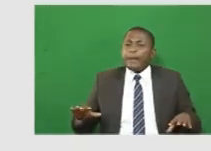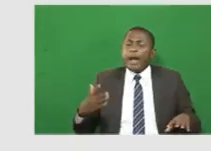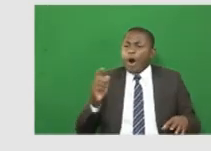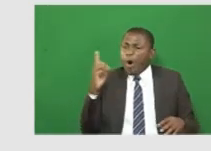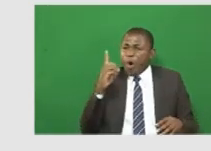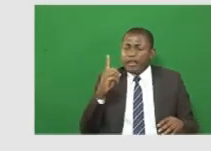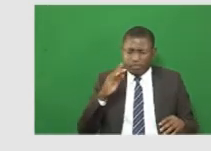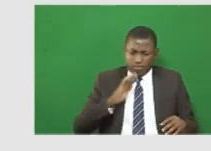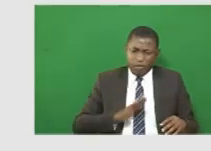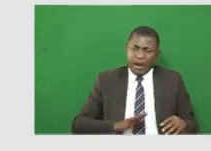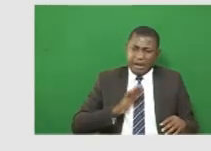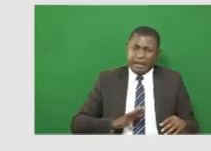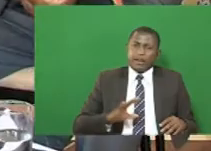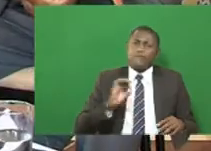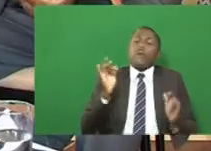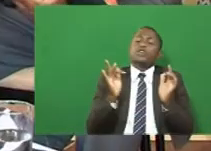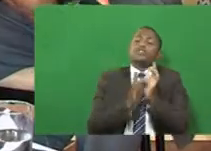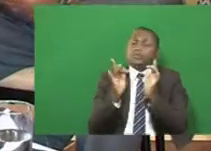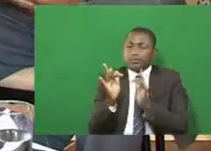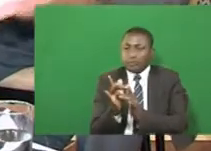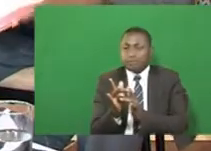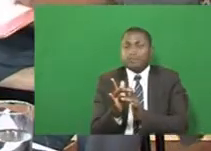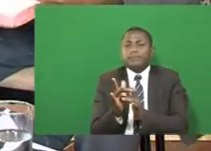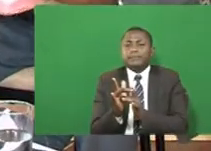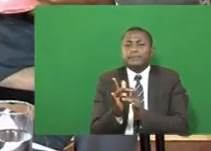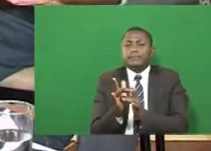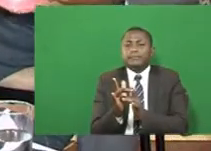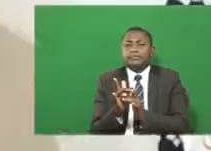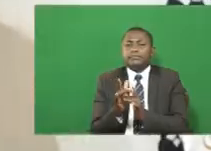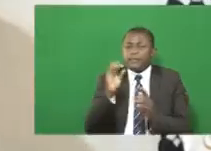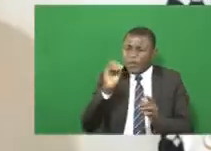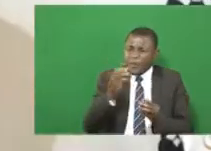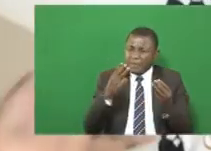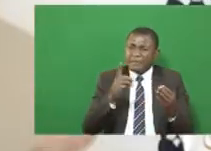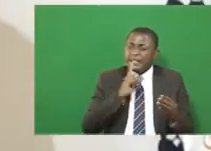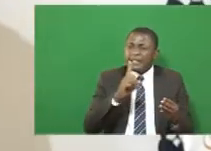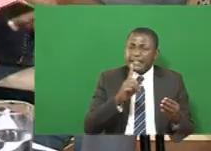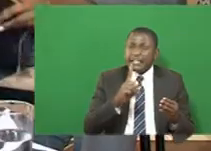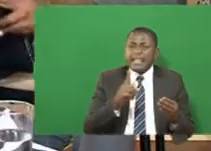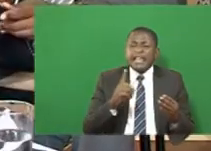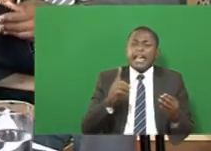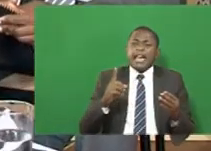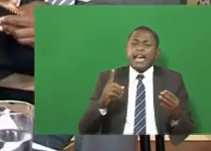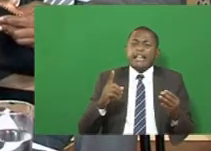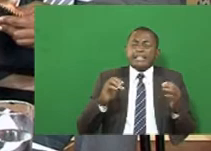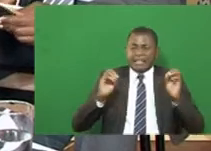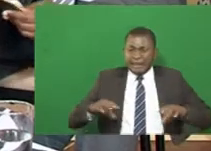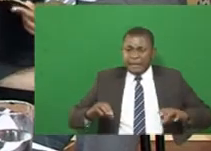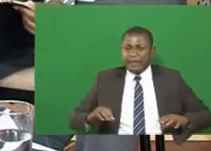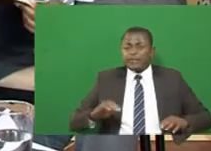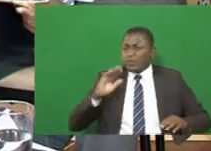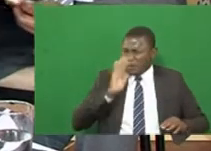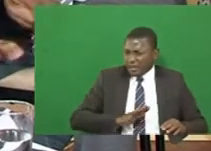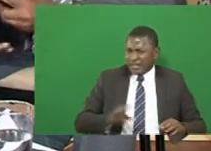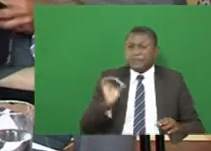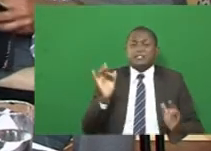wezvichauya asi muviri ndewa Kristu. Ndo rimwe tsamba manje rinoshandiswa nevatendere kuti sabata mumvuri siyana inaro. Kubva